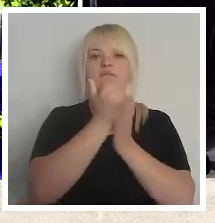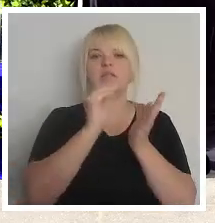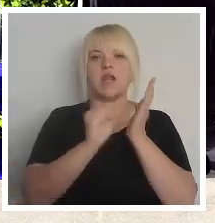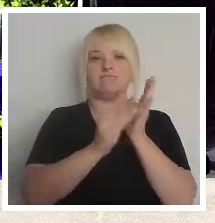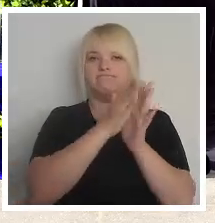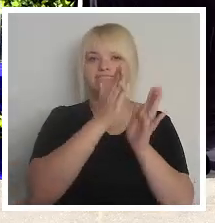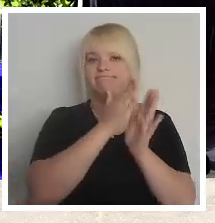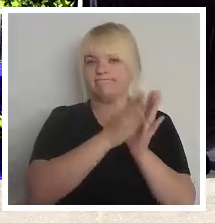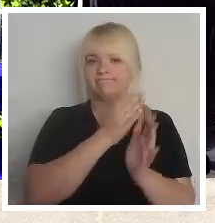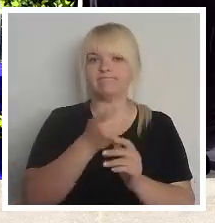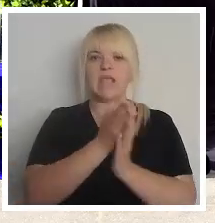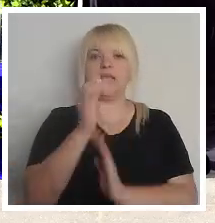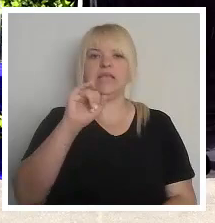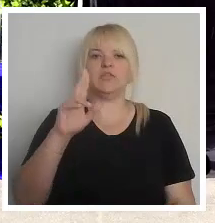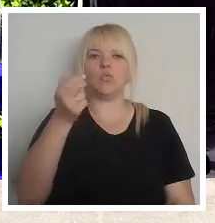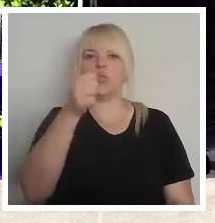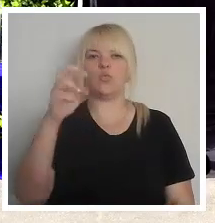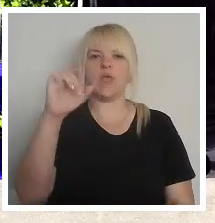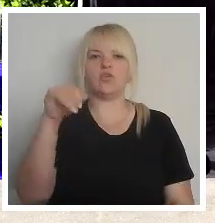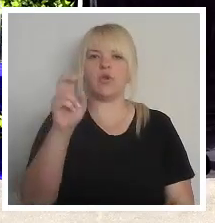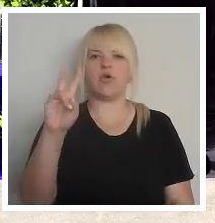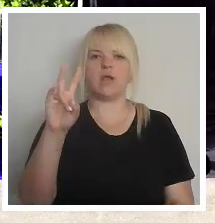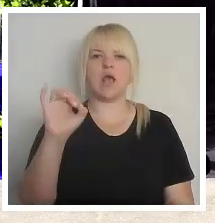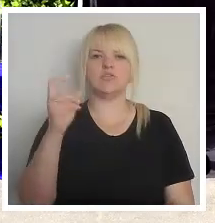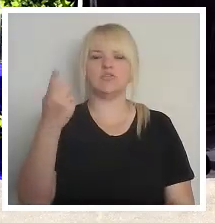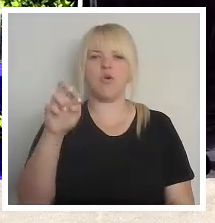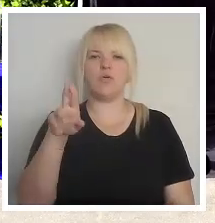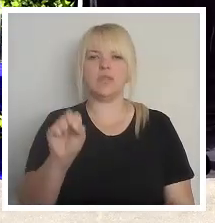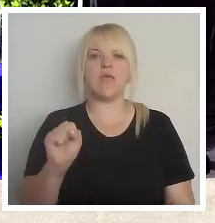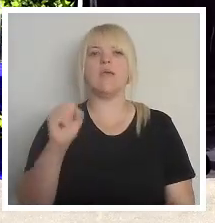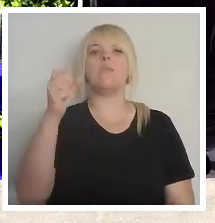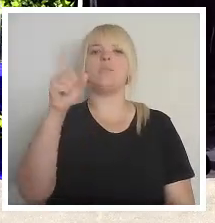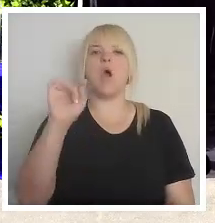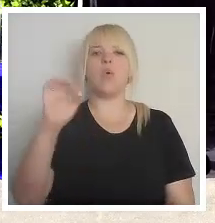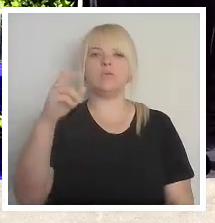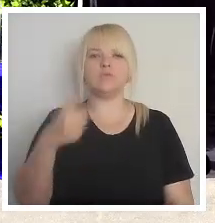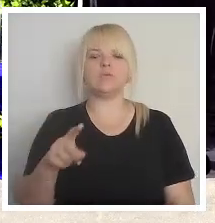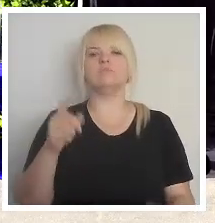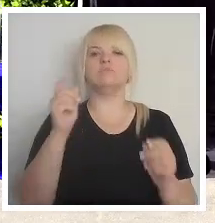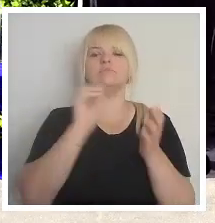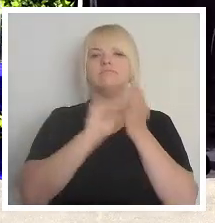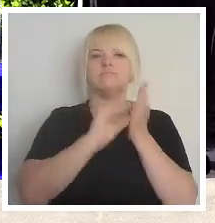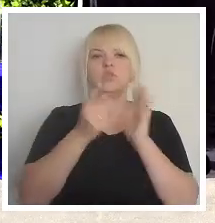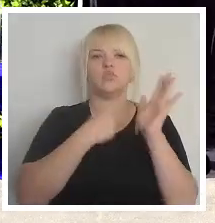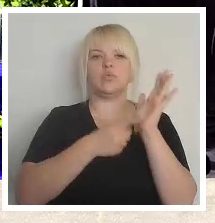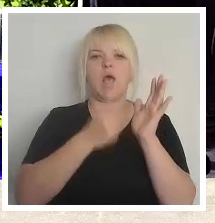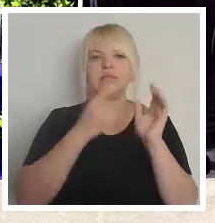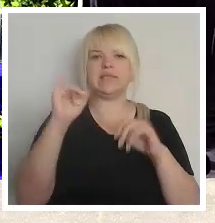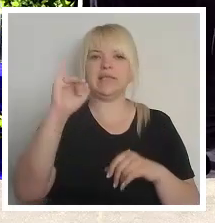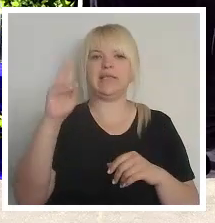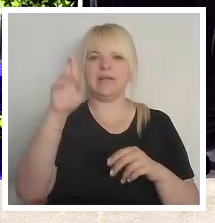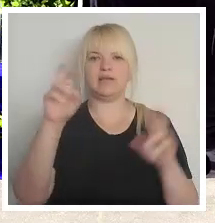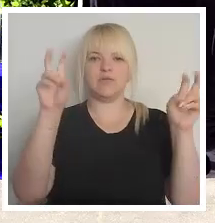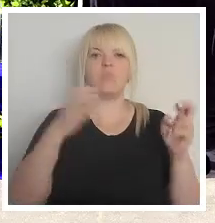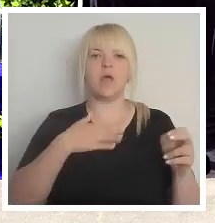Johansone. Pauls Raucaps, žurnālists un komentētājs žurnālā ir. Un mans kolēģis, Delfi galvenais